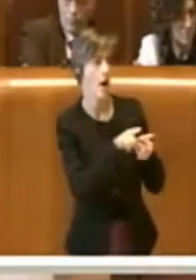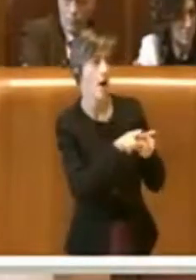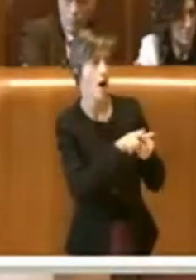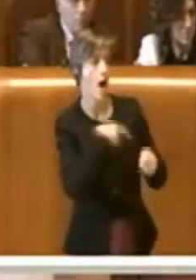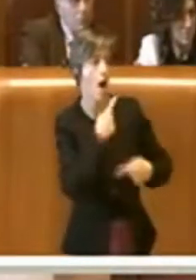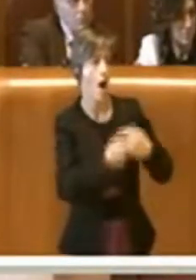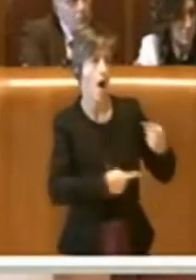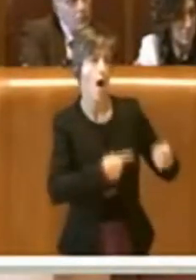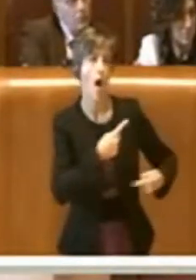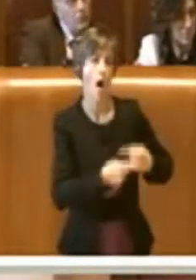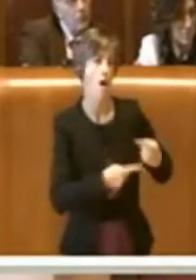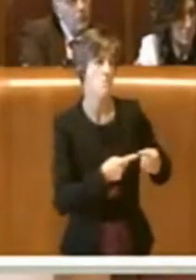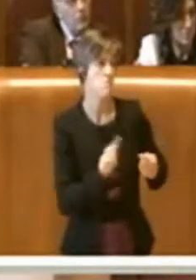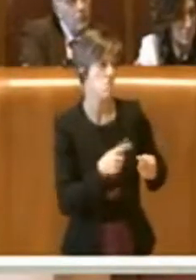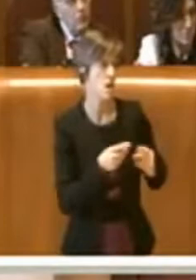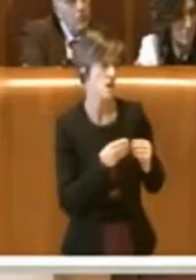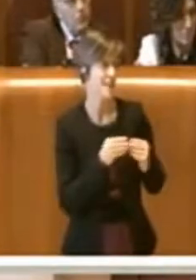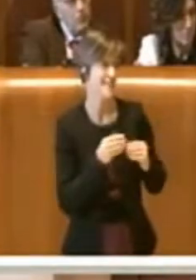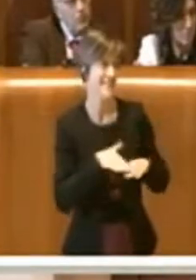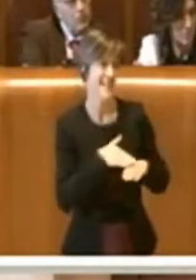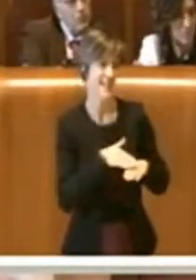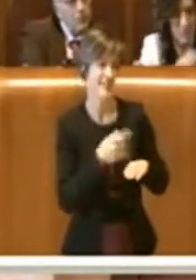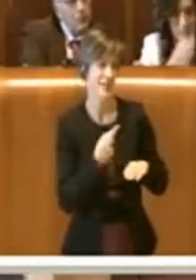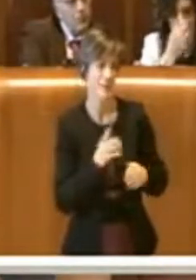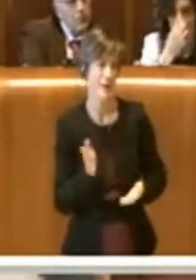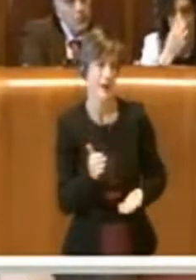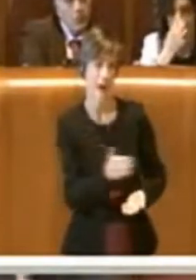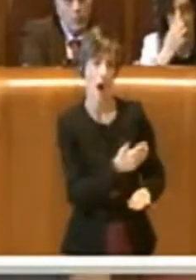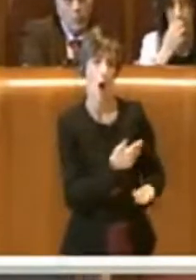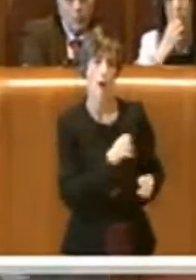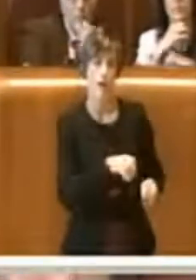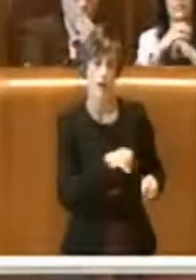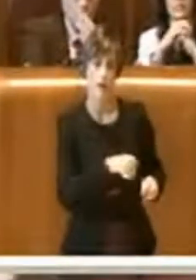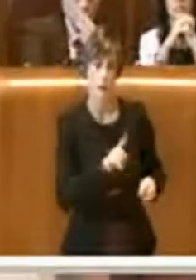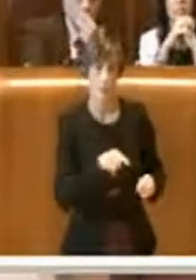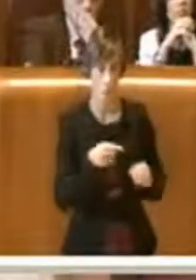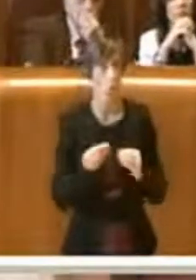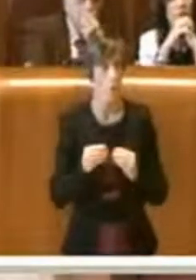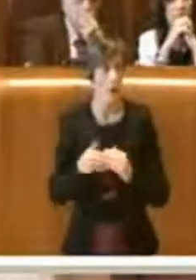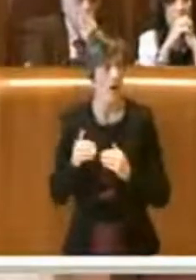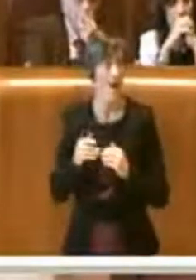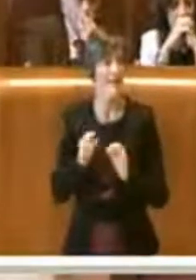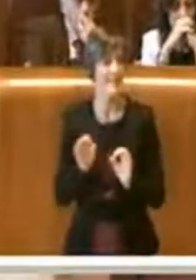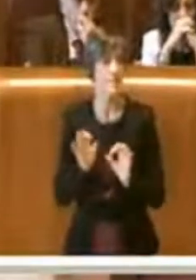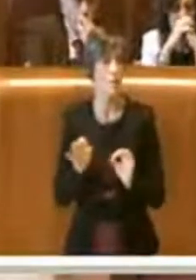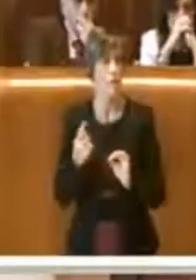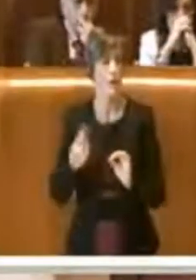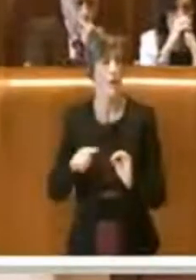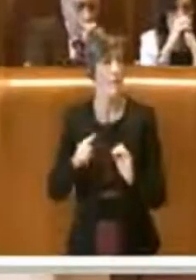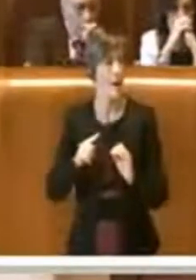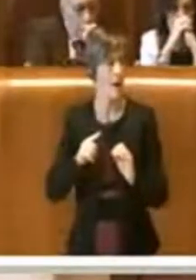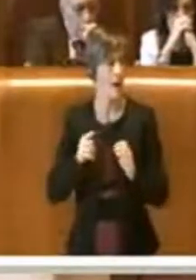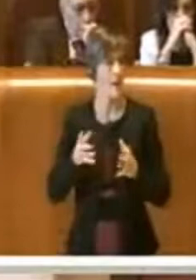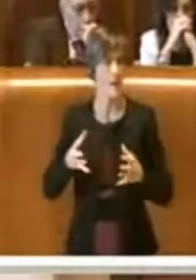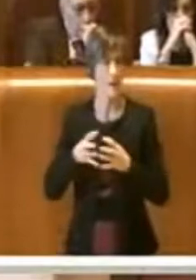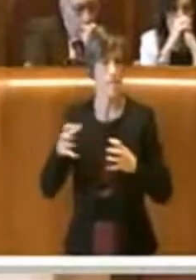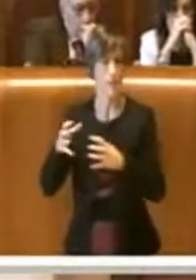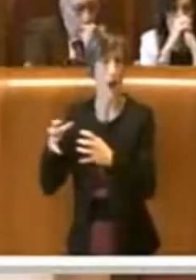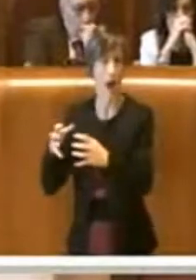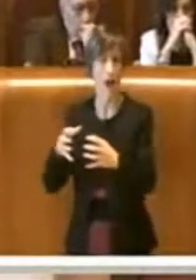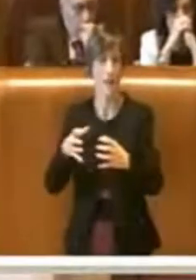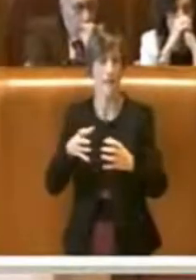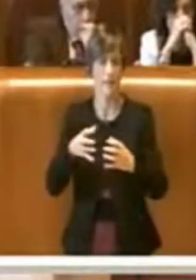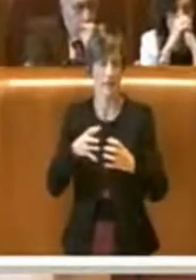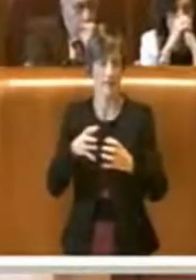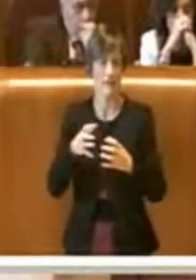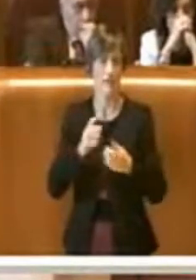dei rifiuti e la disponibilità di impianti di trattamento dei rifiuti residui. Ecco, queste sono